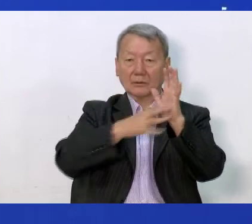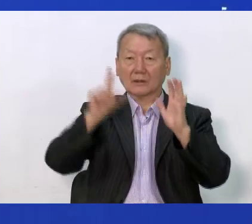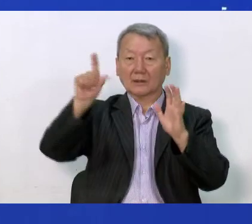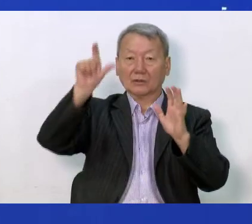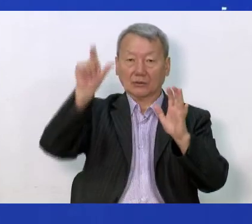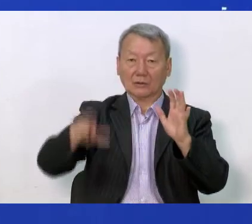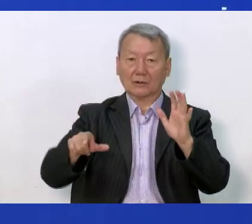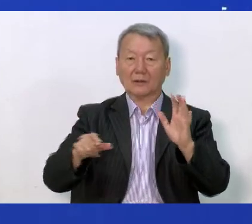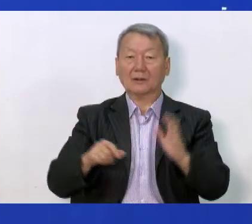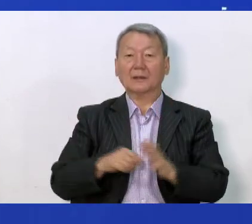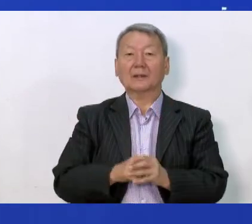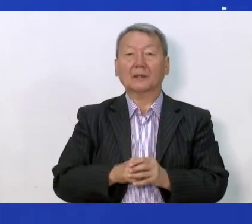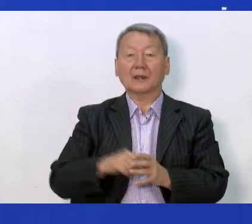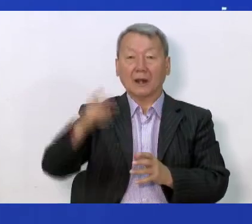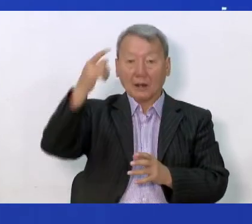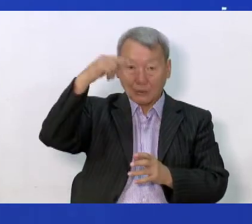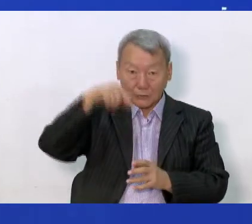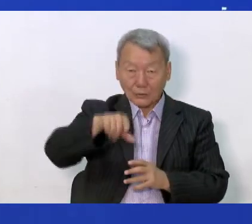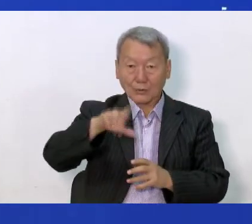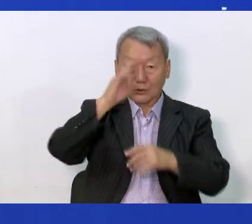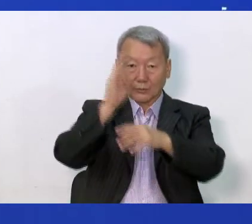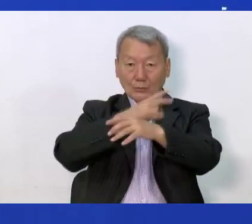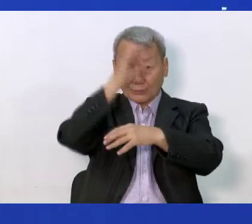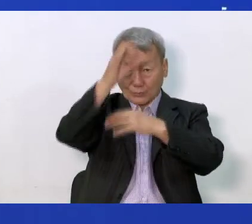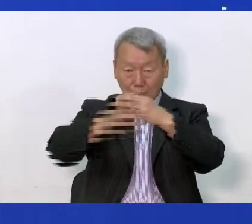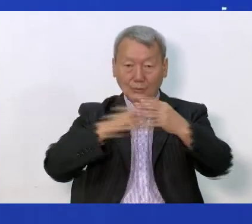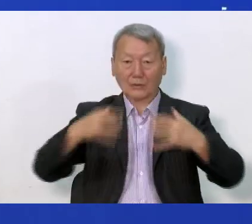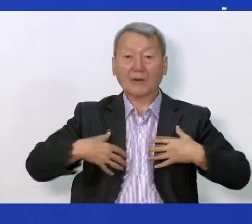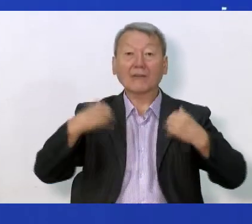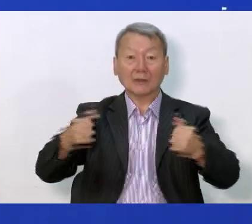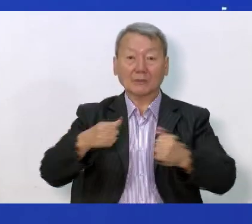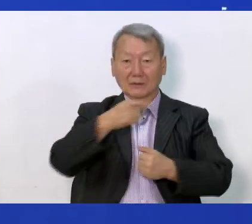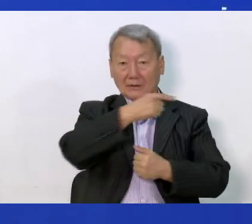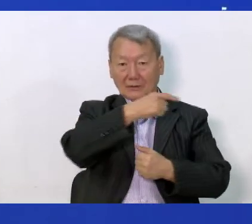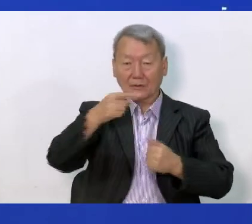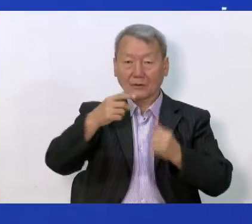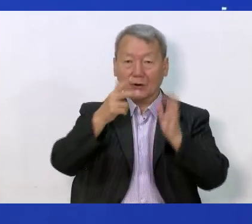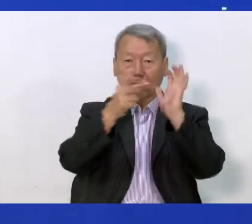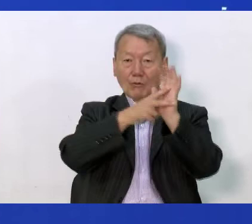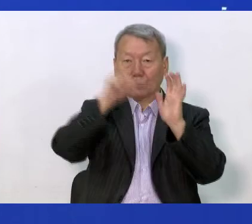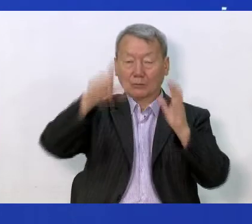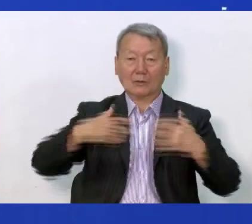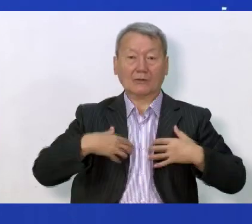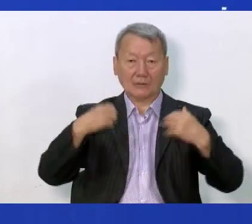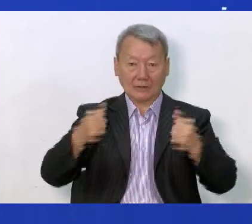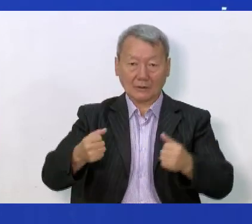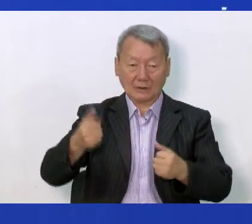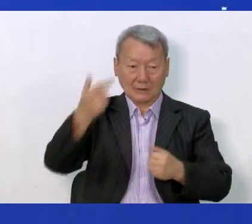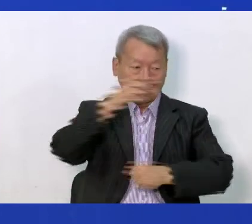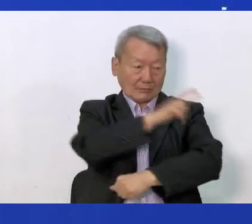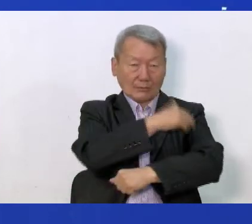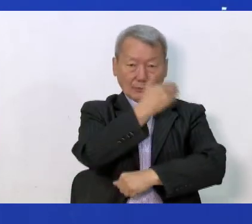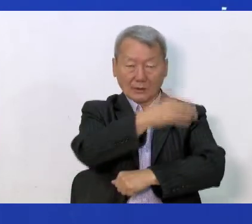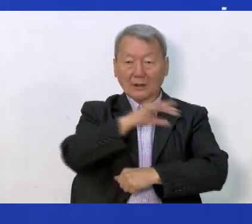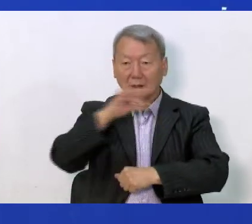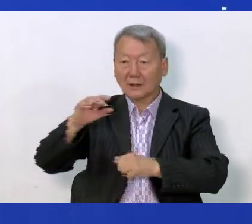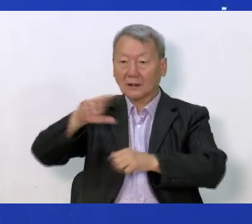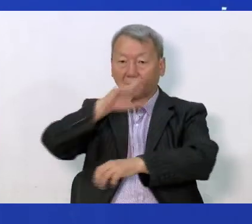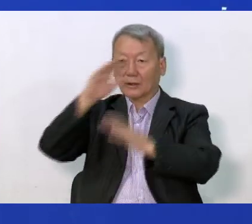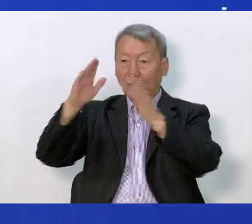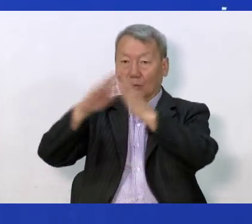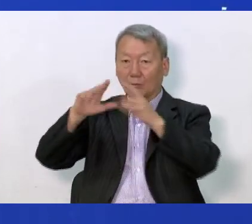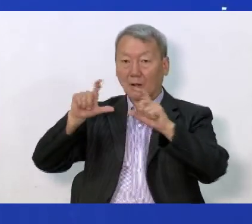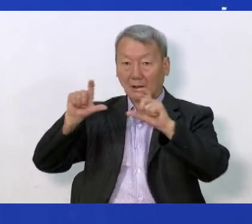2691 случай, из которых за сутки с выздоровлением выписано 8 медицинских работников из стационаров, и